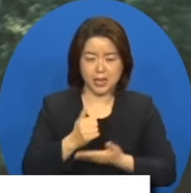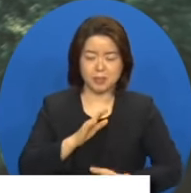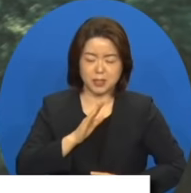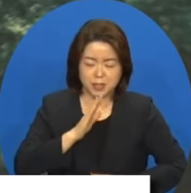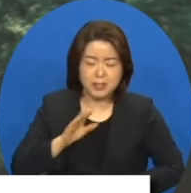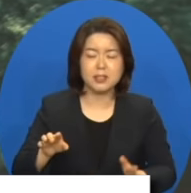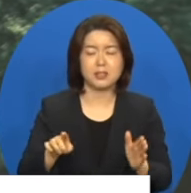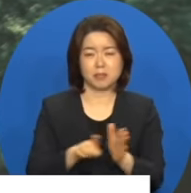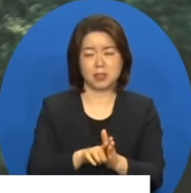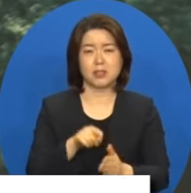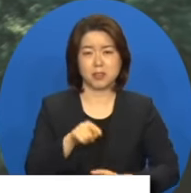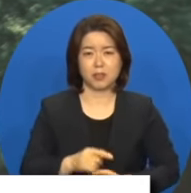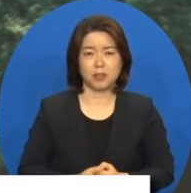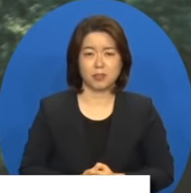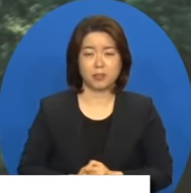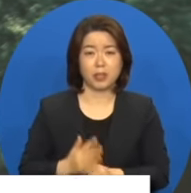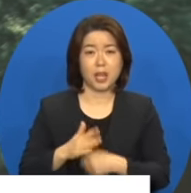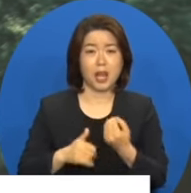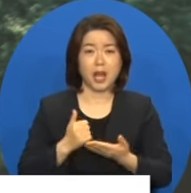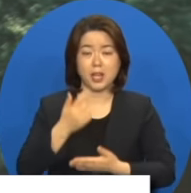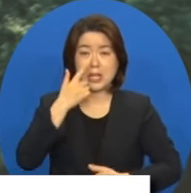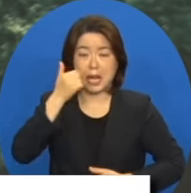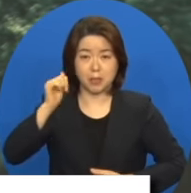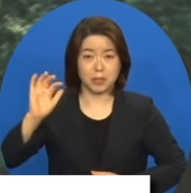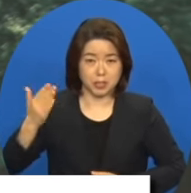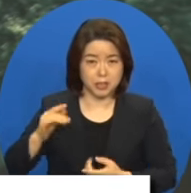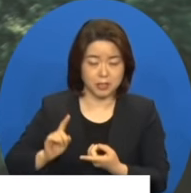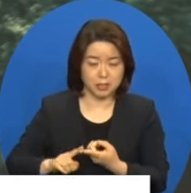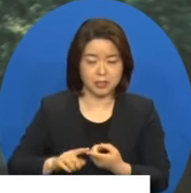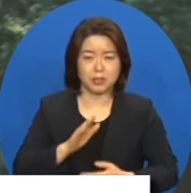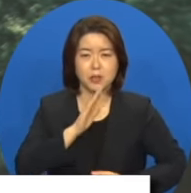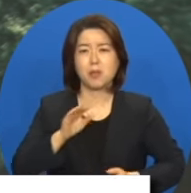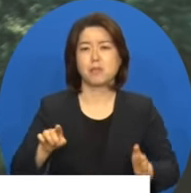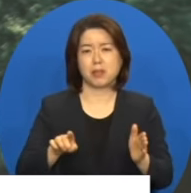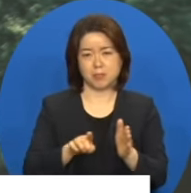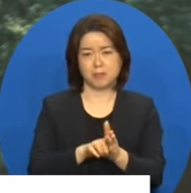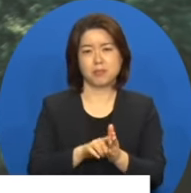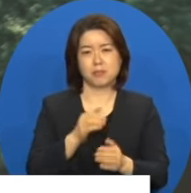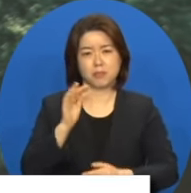겁니다. 하나님이 아버지 되심을 정말 믿는 겁니다.